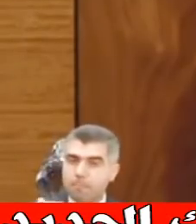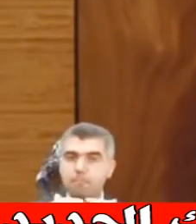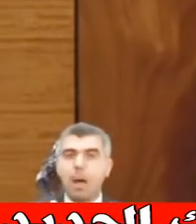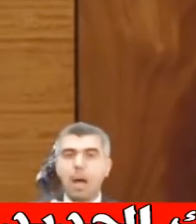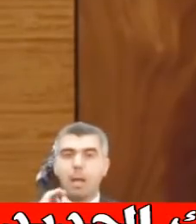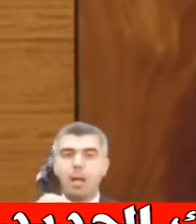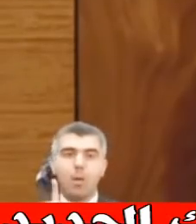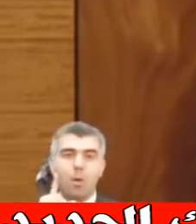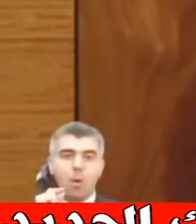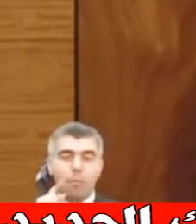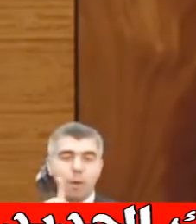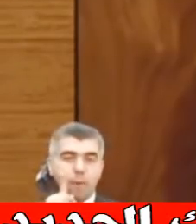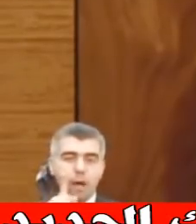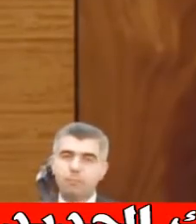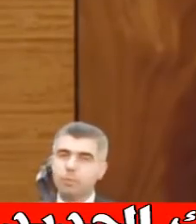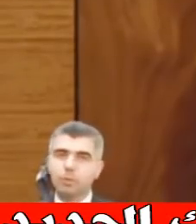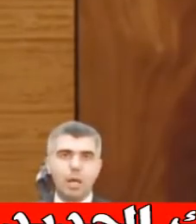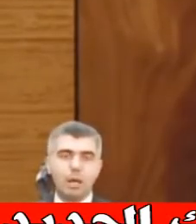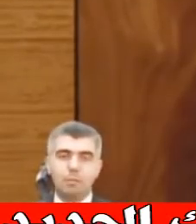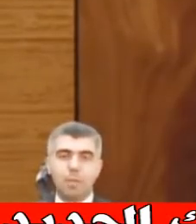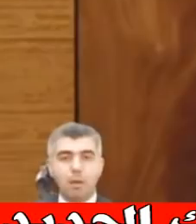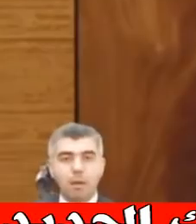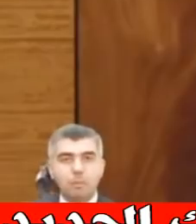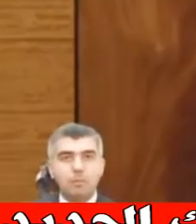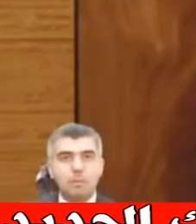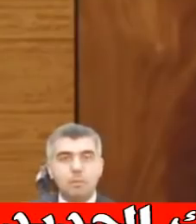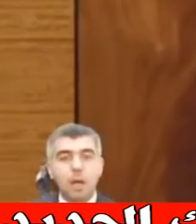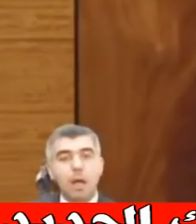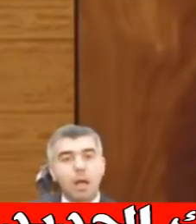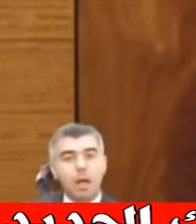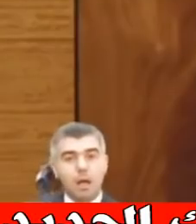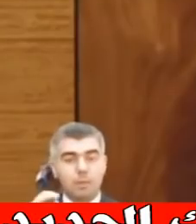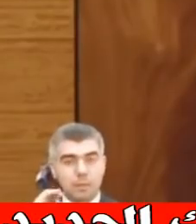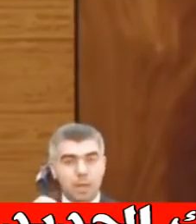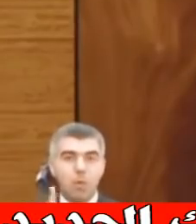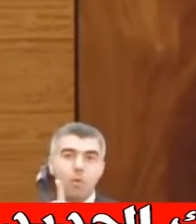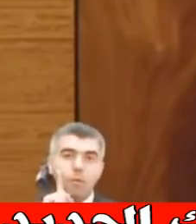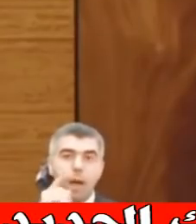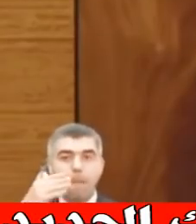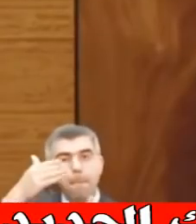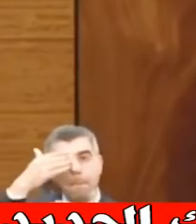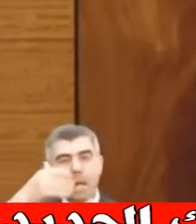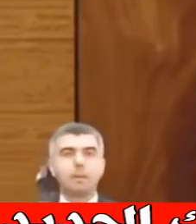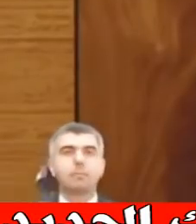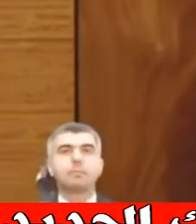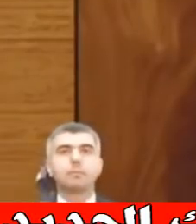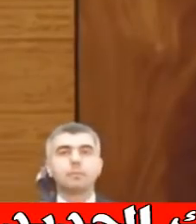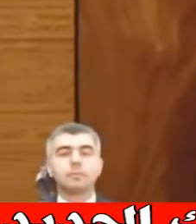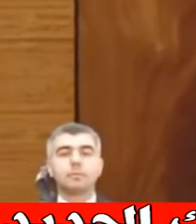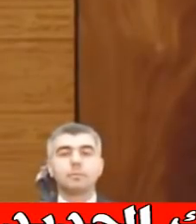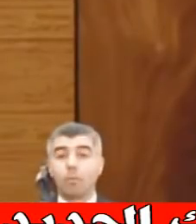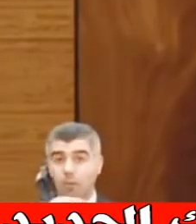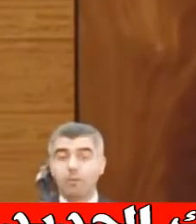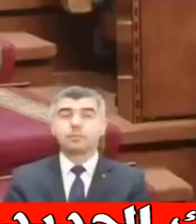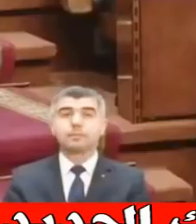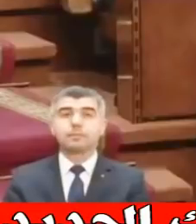بالشق القانوني والاجتماعي. ودعت خير إلى إعادة النظر في الدعم الموجه لقطاع الثقافة والفنون لضمان الاشتغال